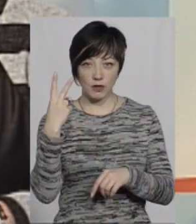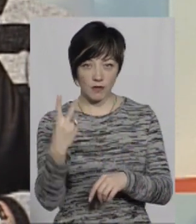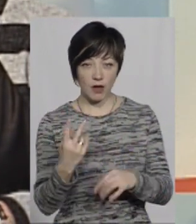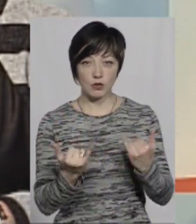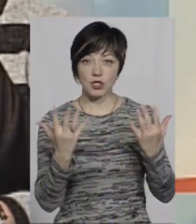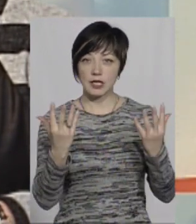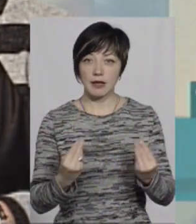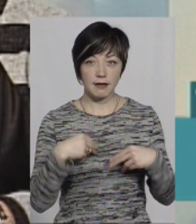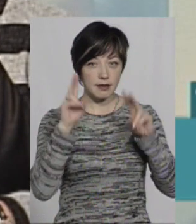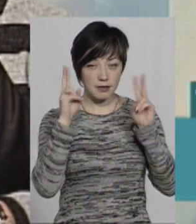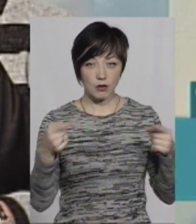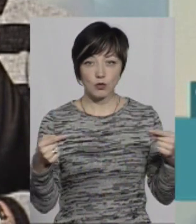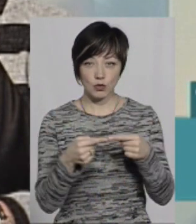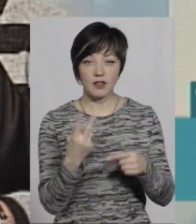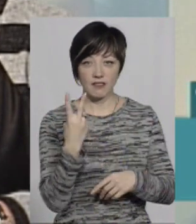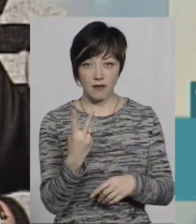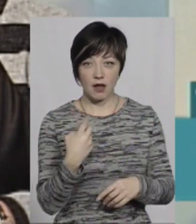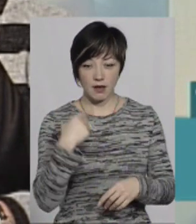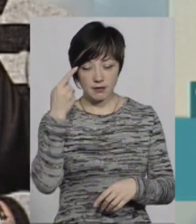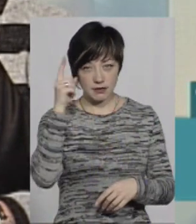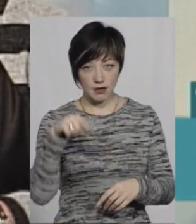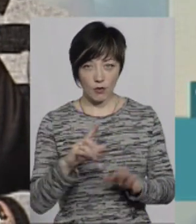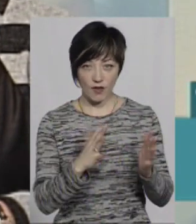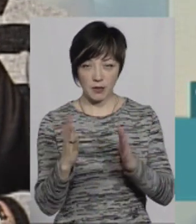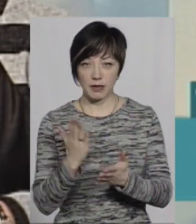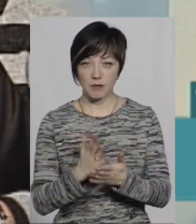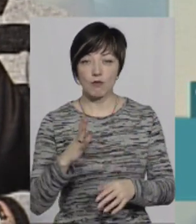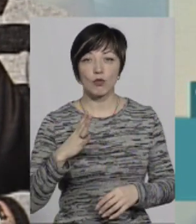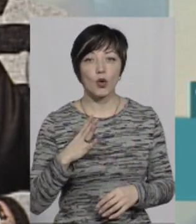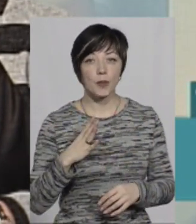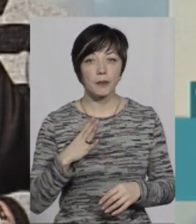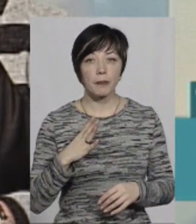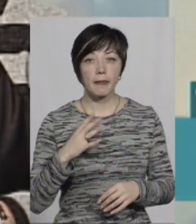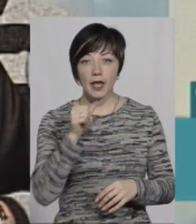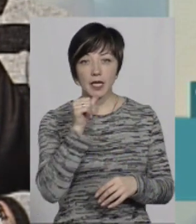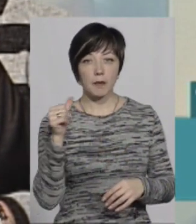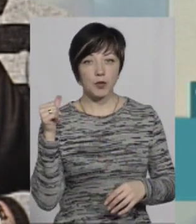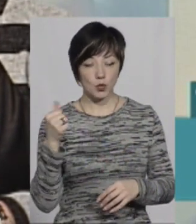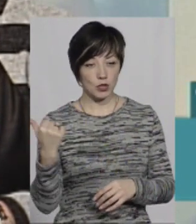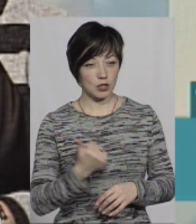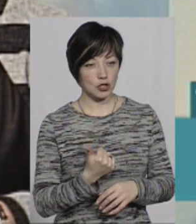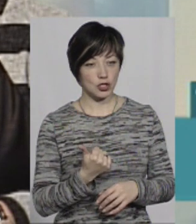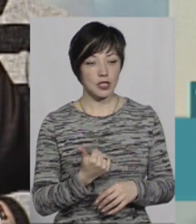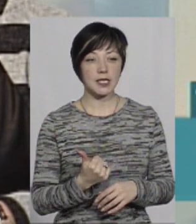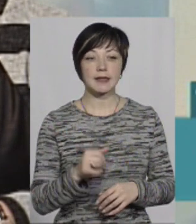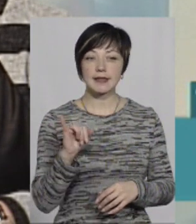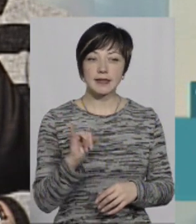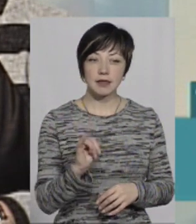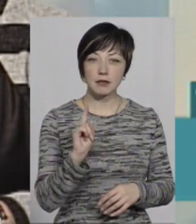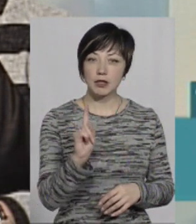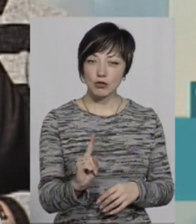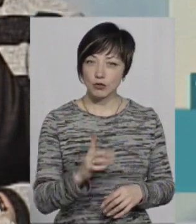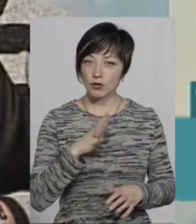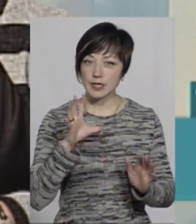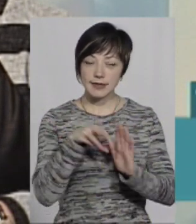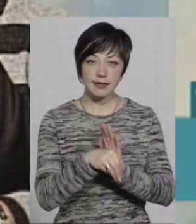На сьогоднішній день я не знаю точно, ну два, наскільки мені відомо, було на минулий тиждень, і причому вони